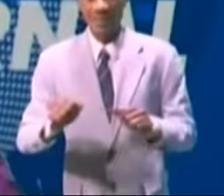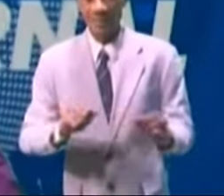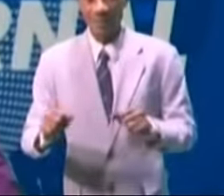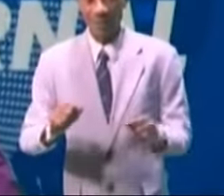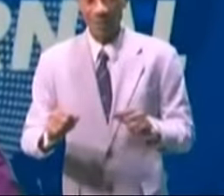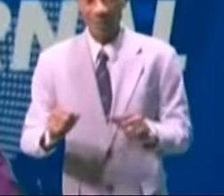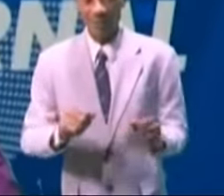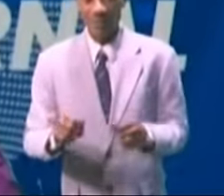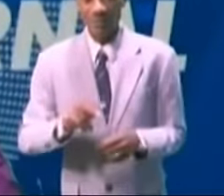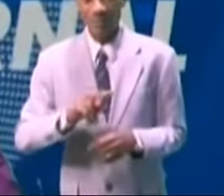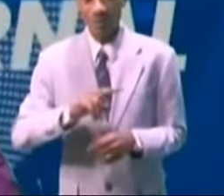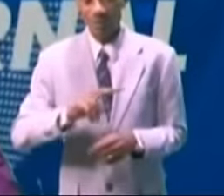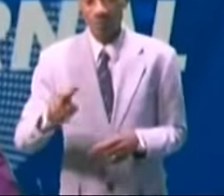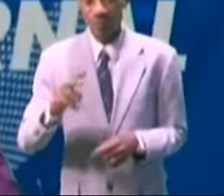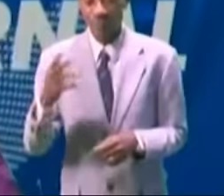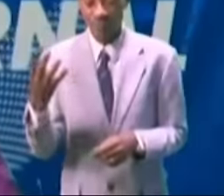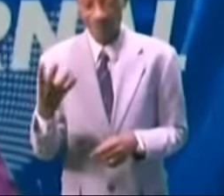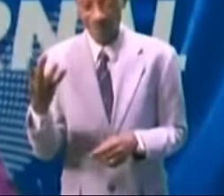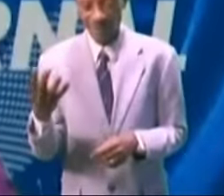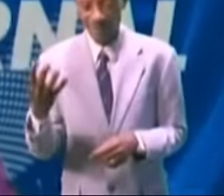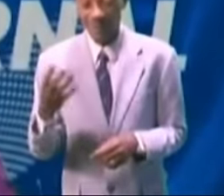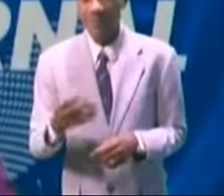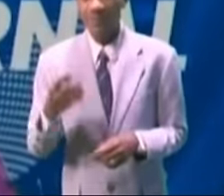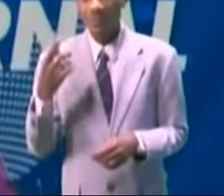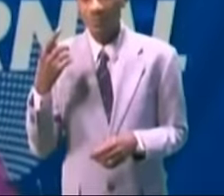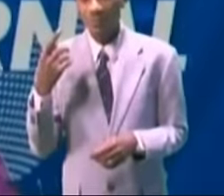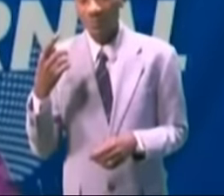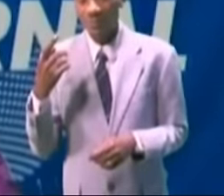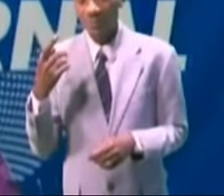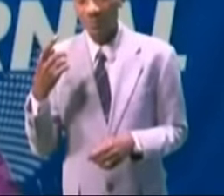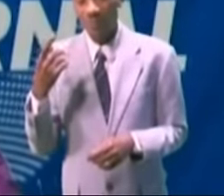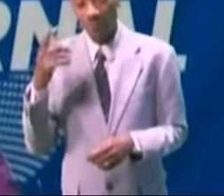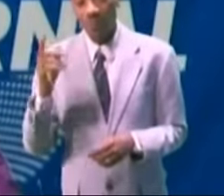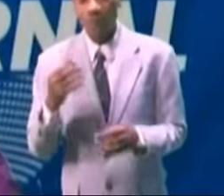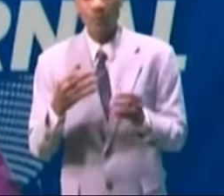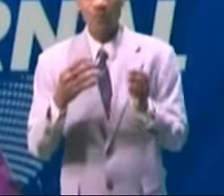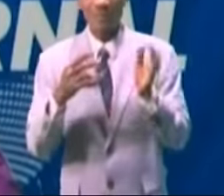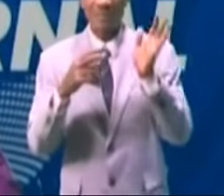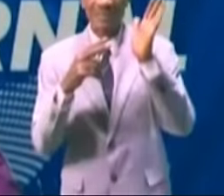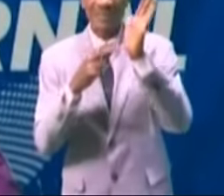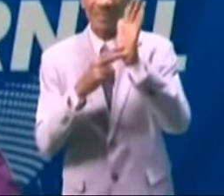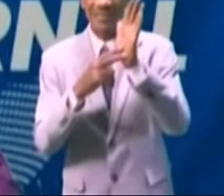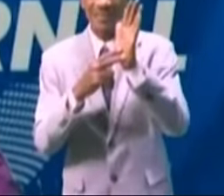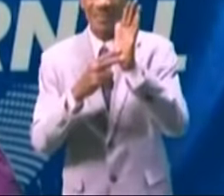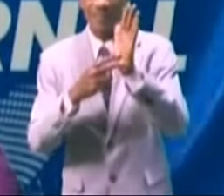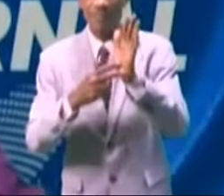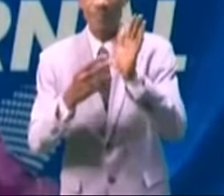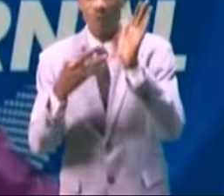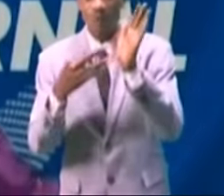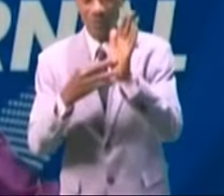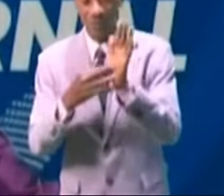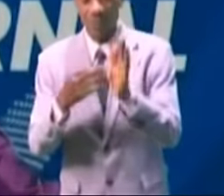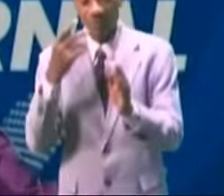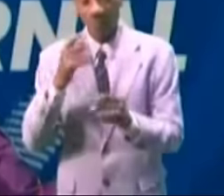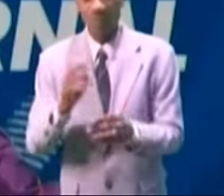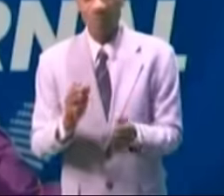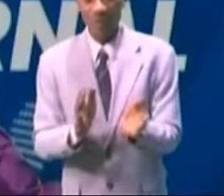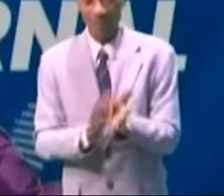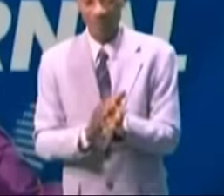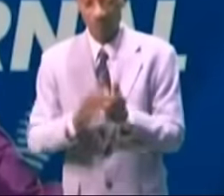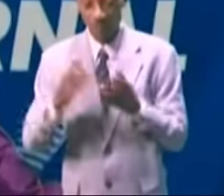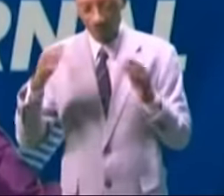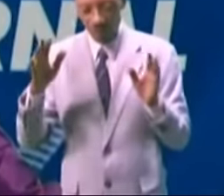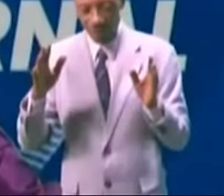édition 2024 s'est bien déroulée dans la ville de Matadi, province du Congo central. Revenons sur le lancement de ces épreuves par